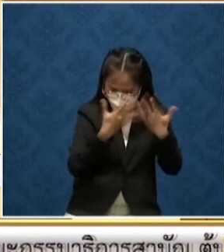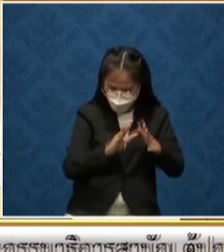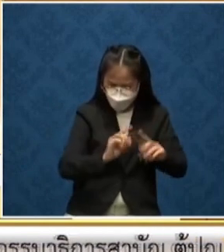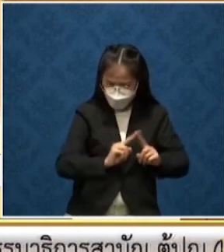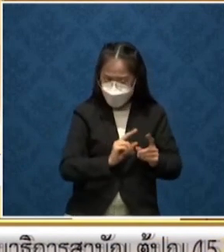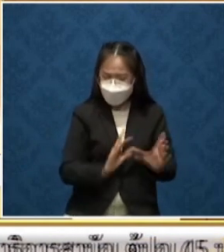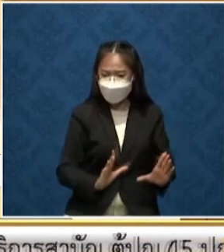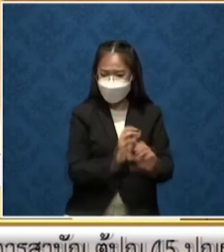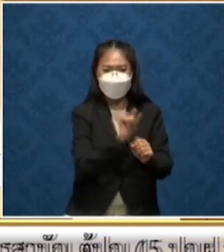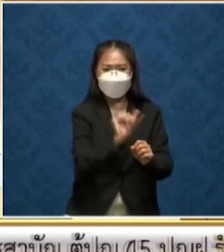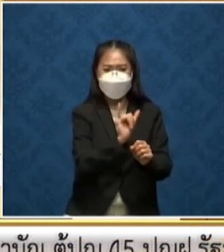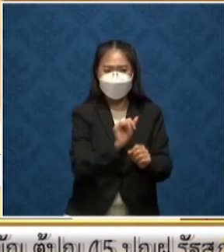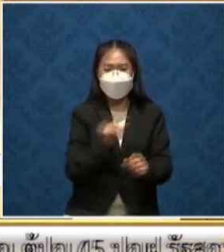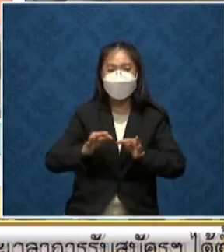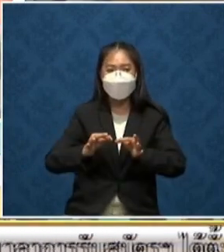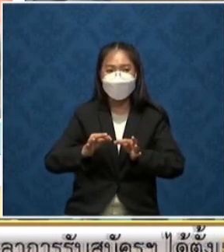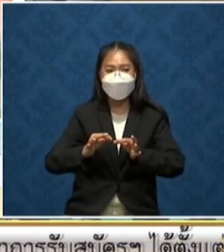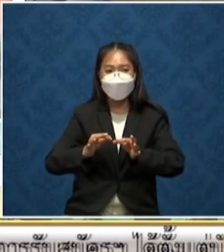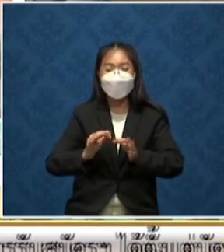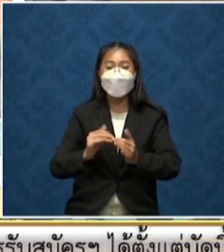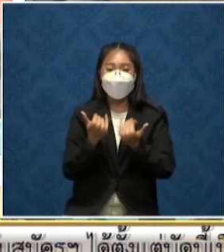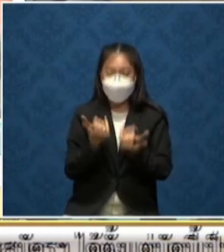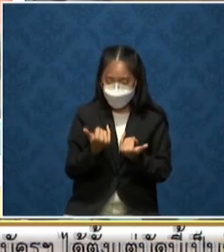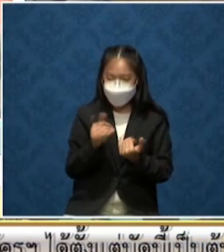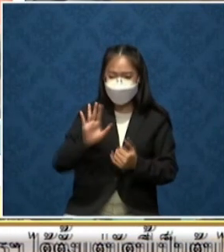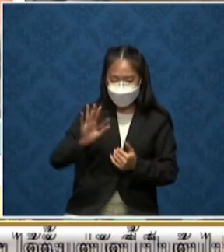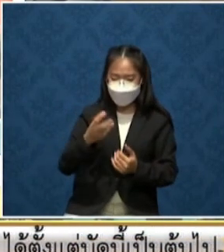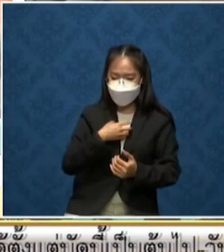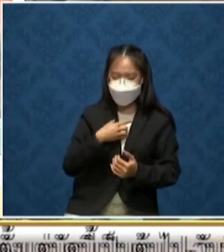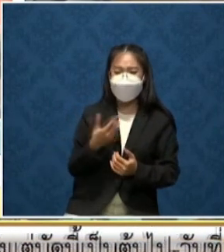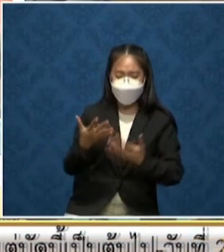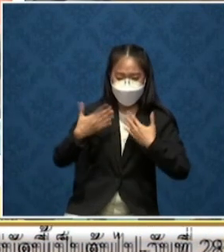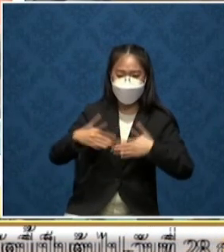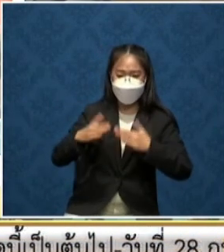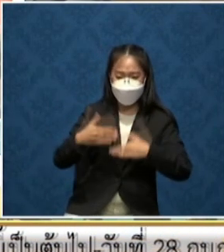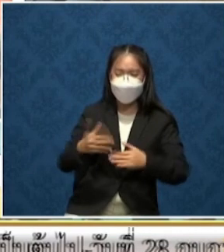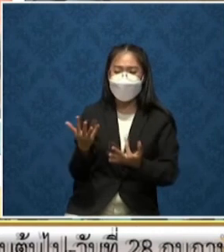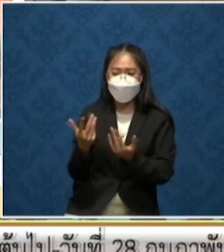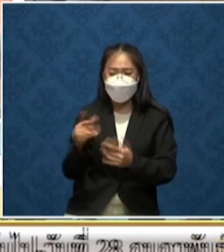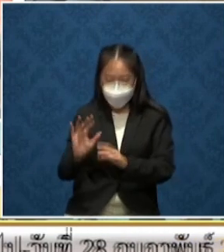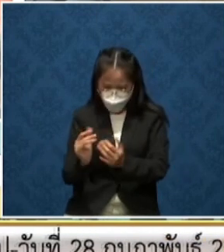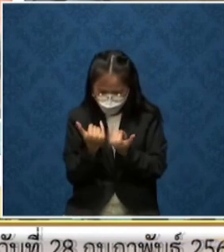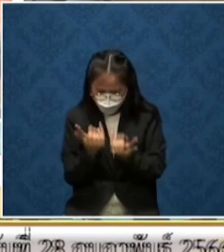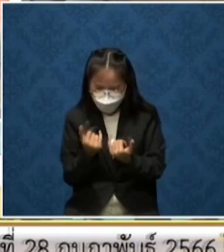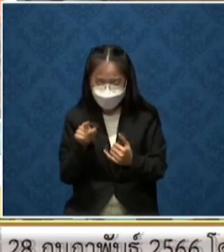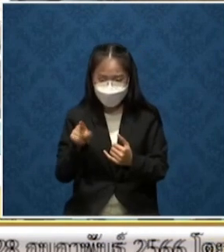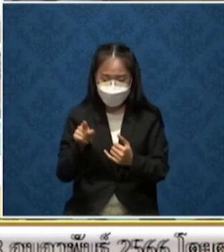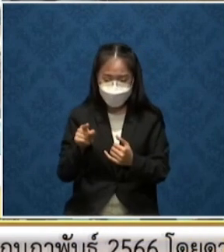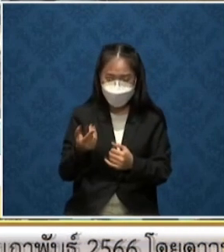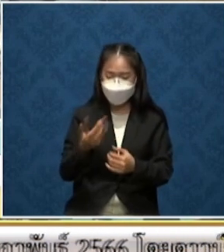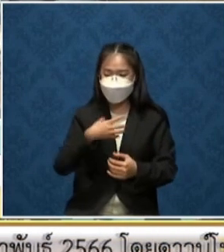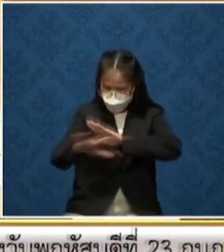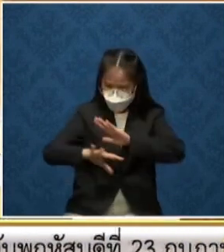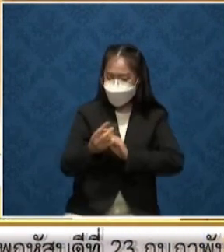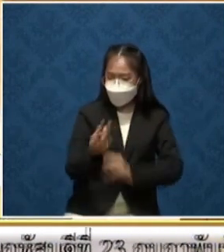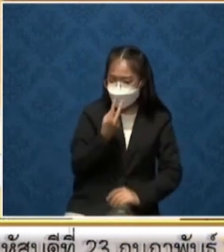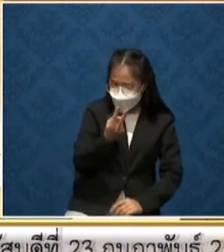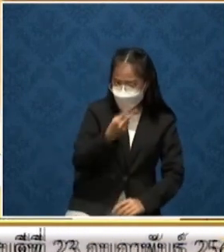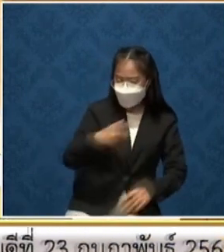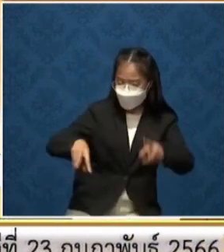รือนายชัยวัฒน์ขจรบุญถาวรพี่ใหญ่ของตระกูล4บ่อก่อนถูกเจ้าหน้าที่ออกหมายจับและตรวจสอบทรั